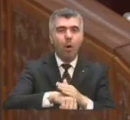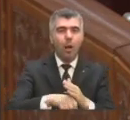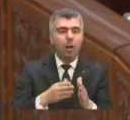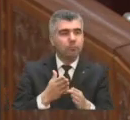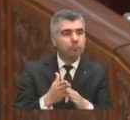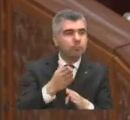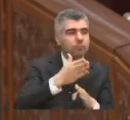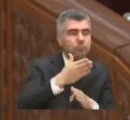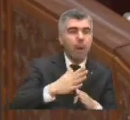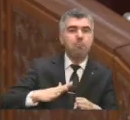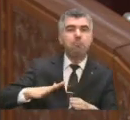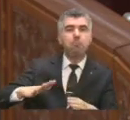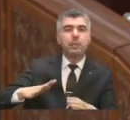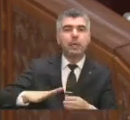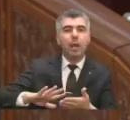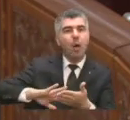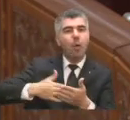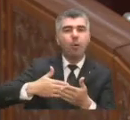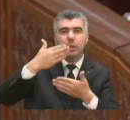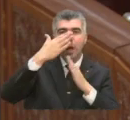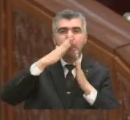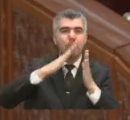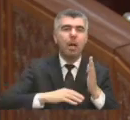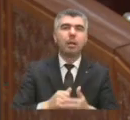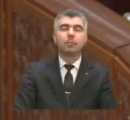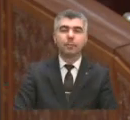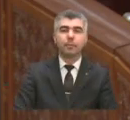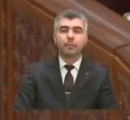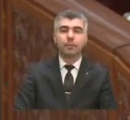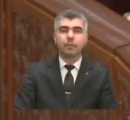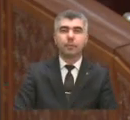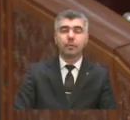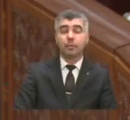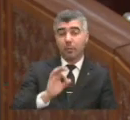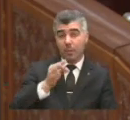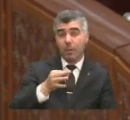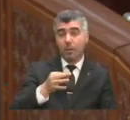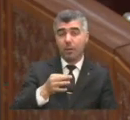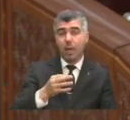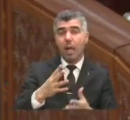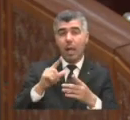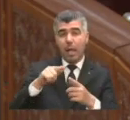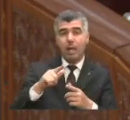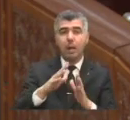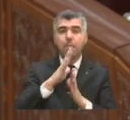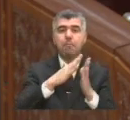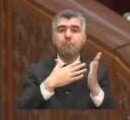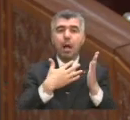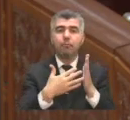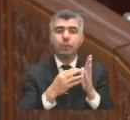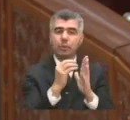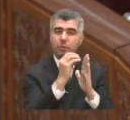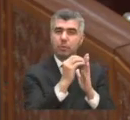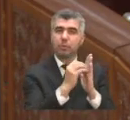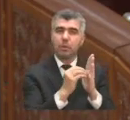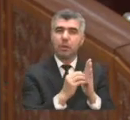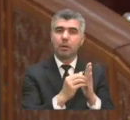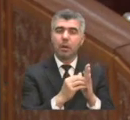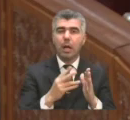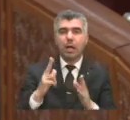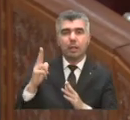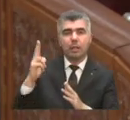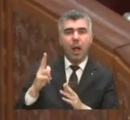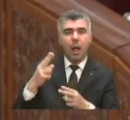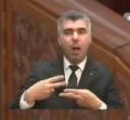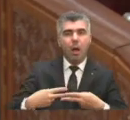المغربية كلهم ماشي غير المدن اللي غيعيشوا كأس العالم. وفي هذا المجال كيف ما قلت قبيله كاين مجموعة البرامج اللي كنا عندنا انطلاقا نديرها